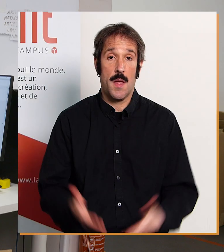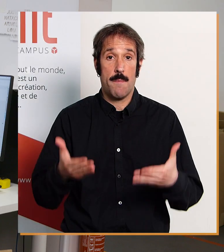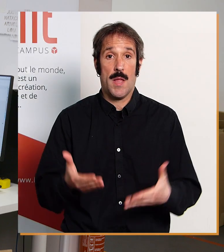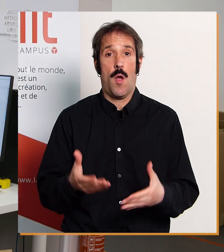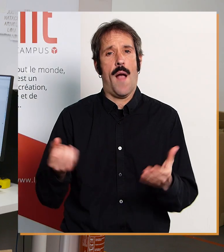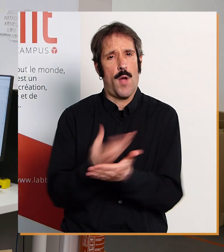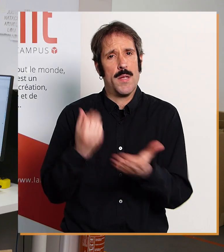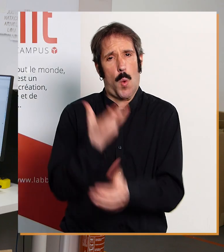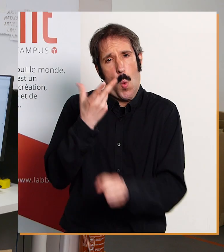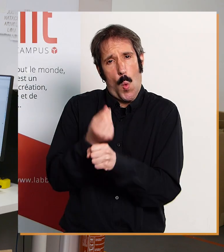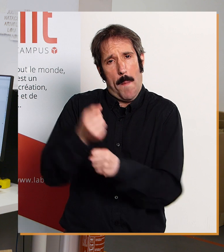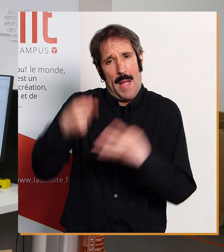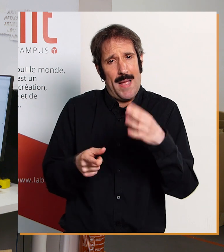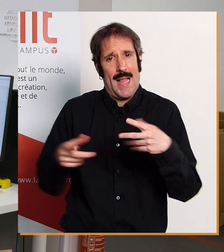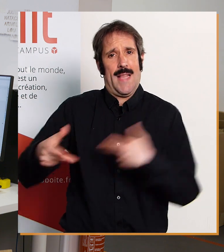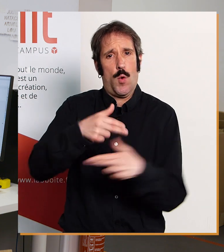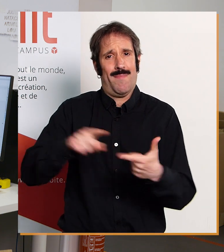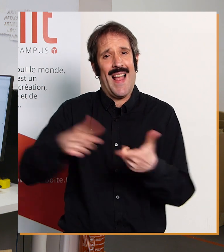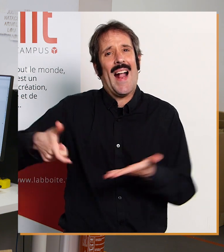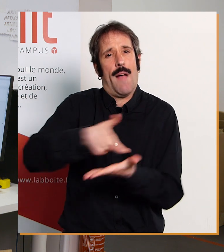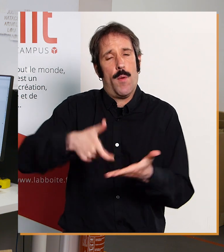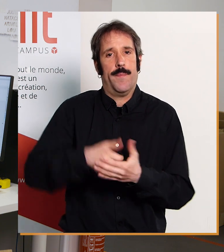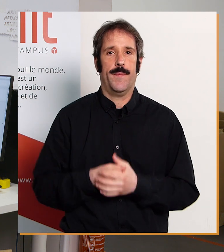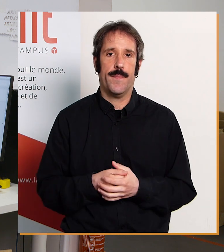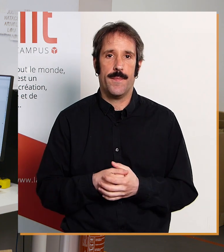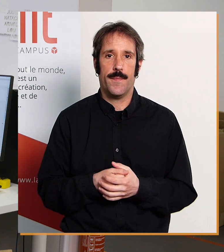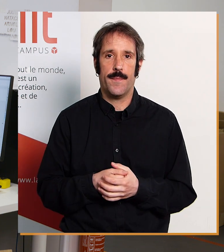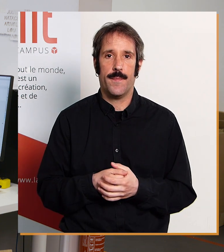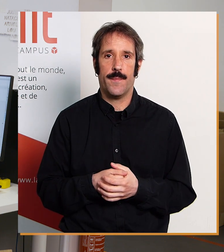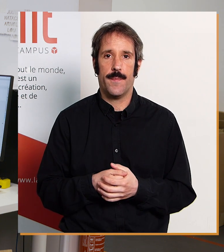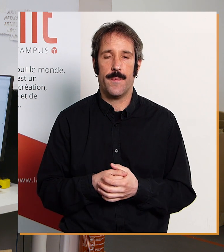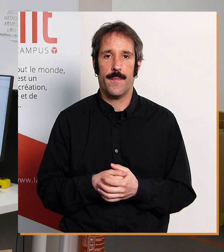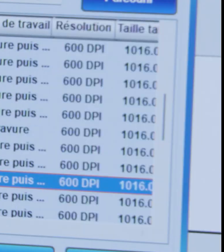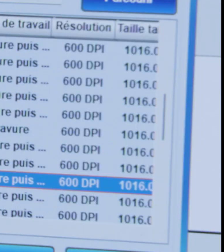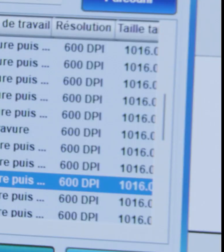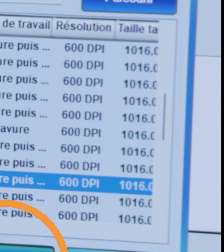Nous allons charger les informations de paramètres de découpe et de gravure.